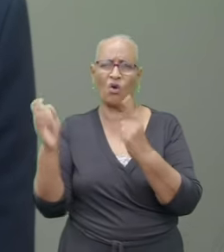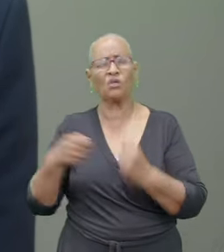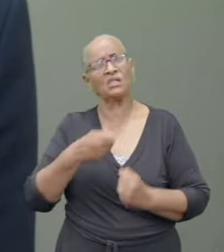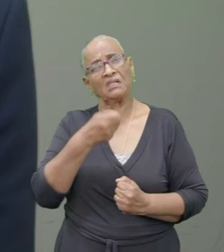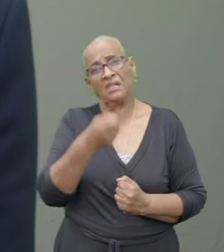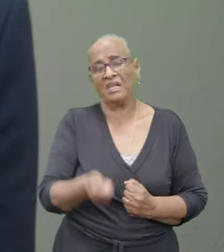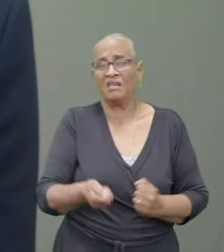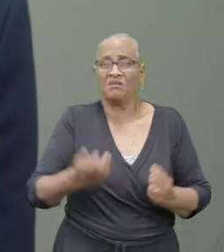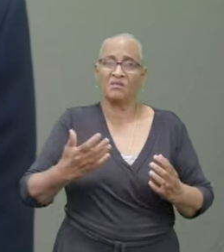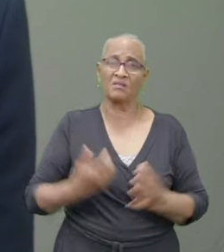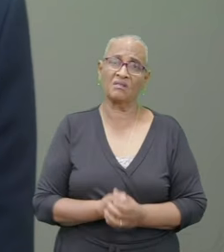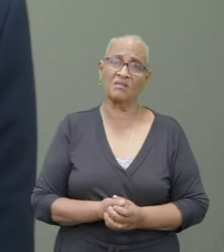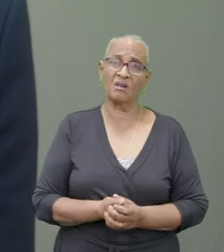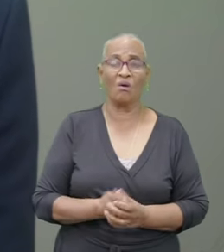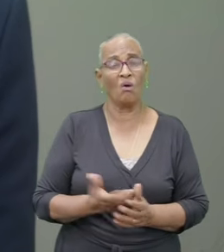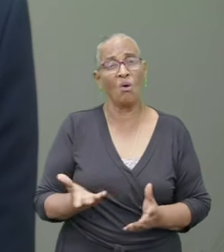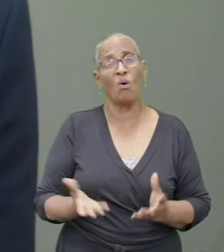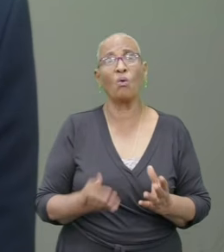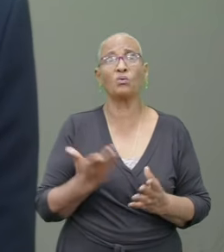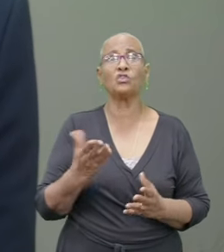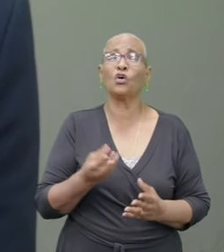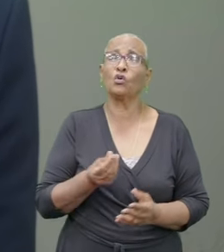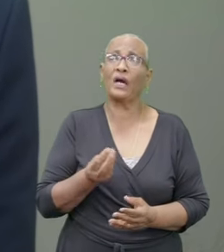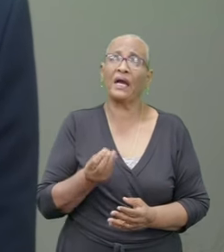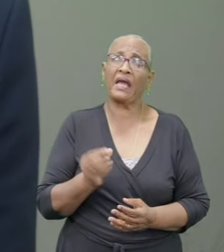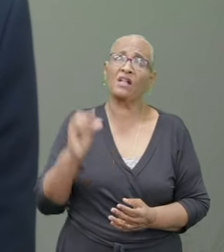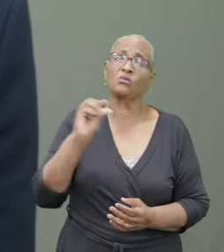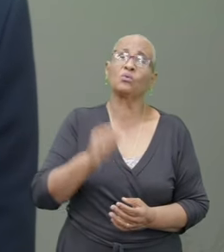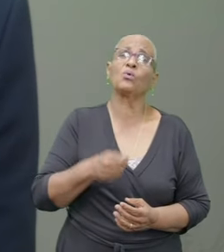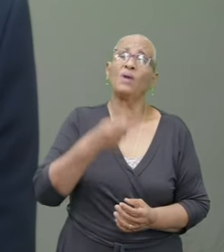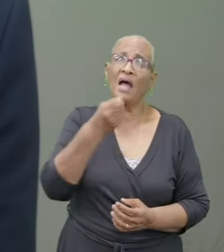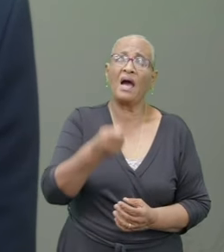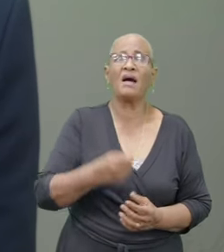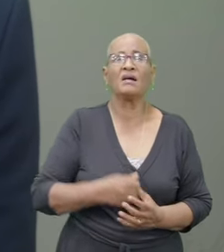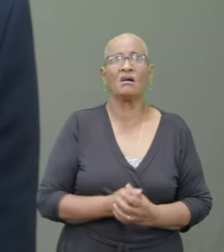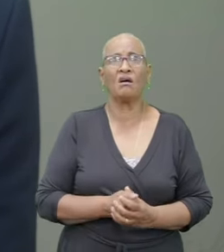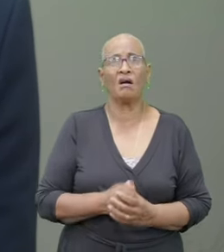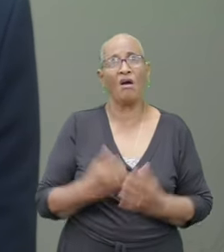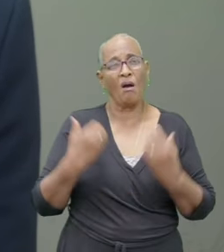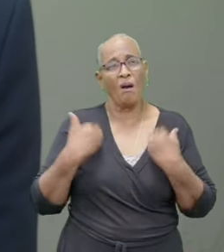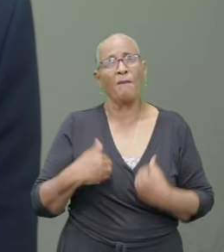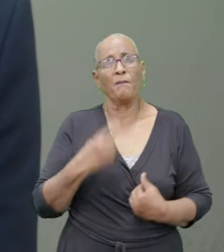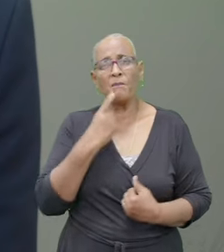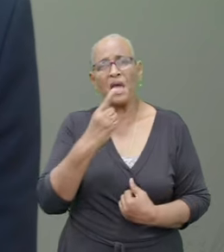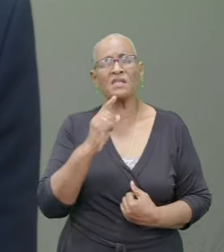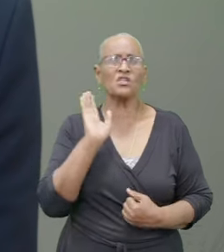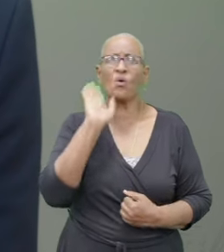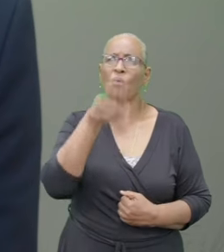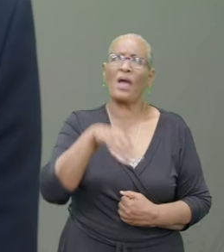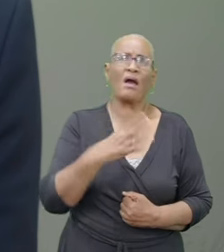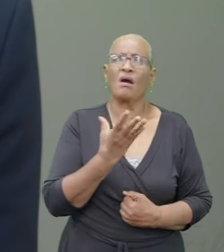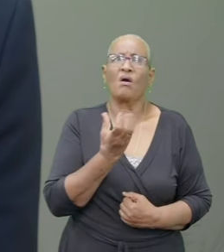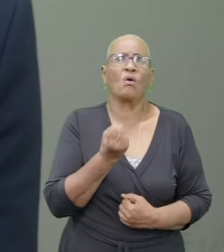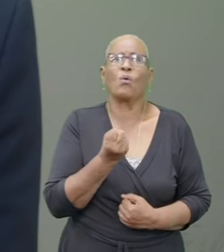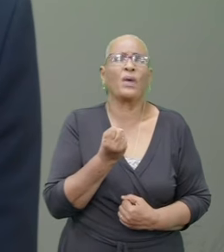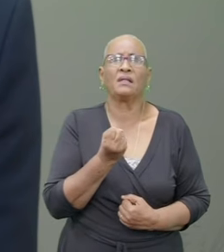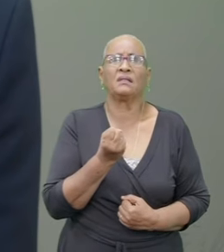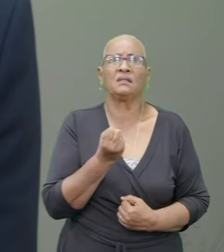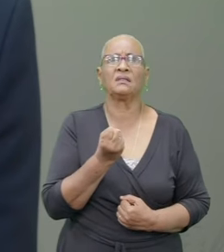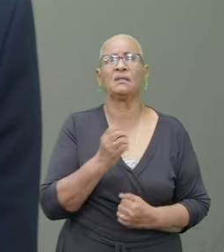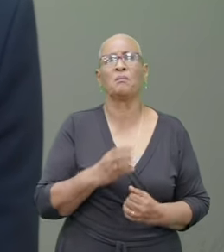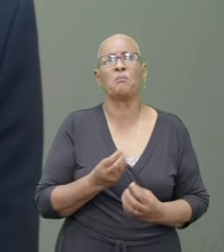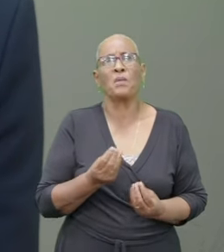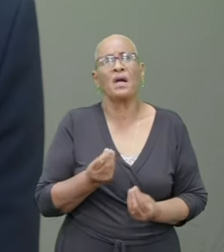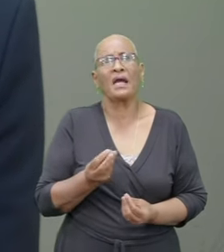voorziening in de brain drain toelage. En in 2024 merken we dat het doorzetten